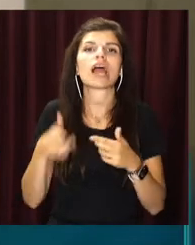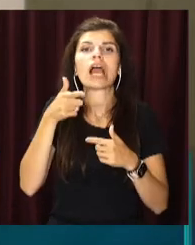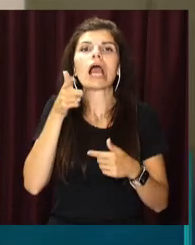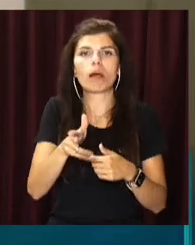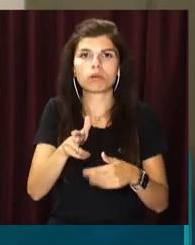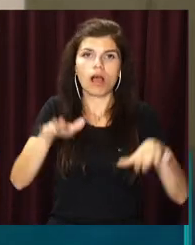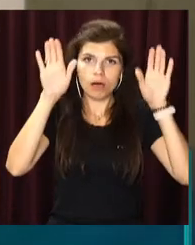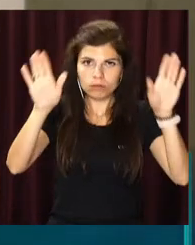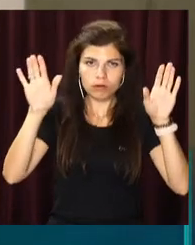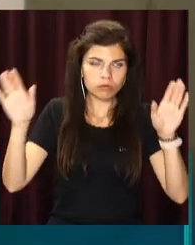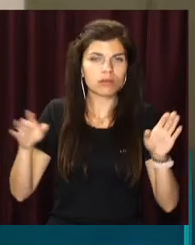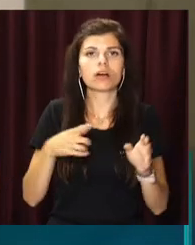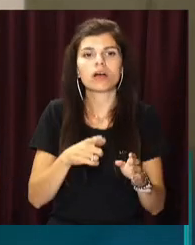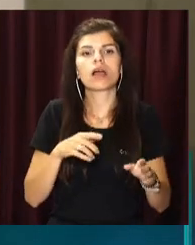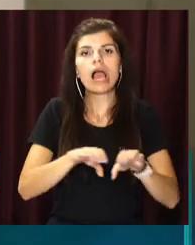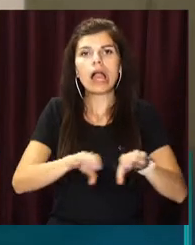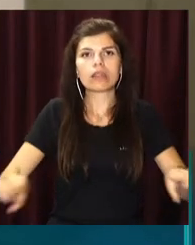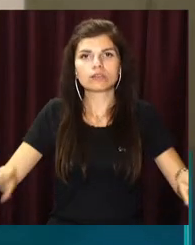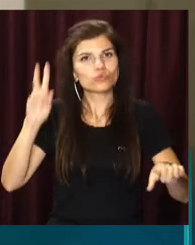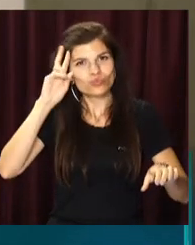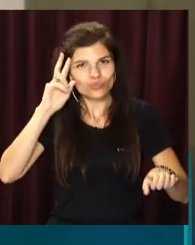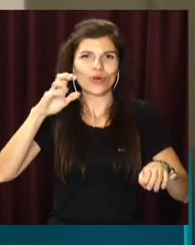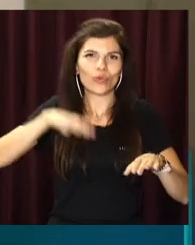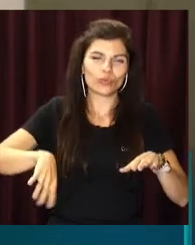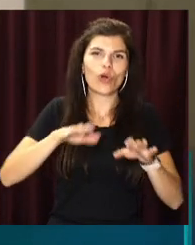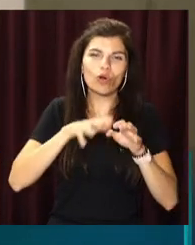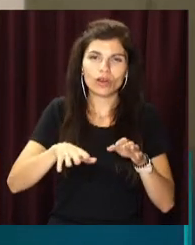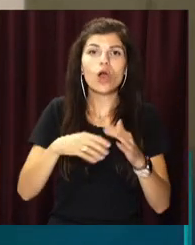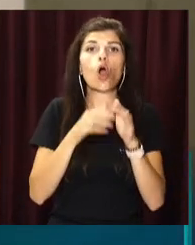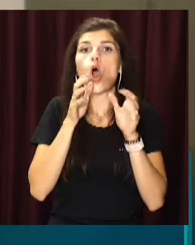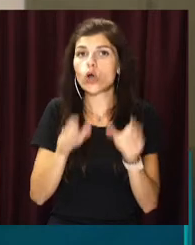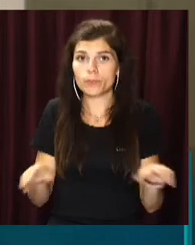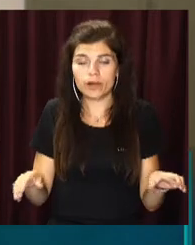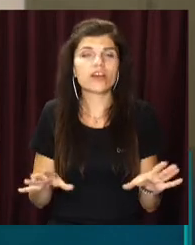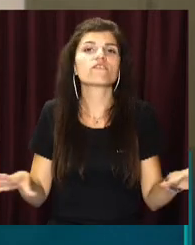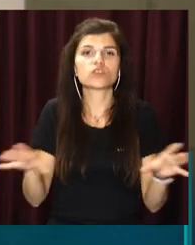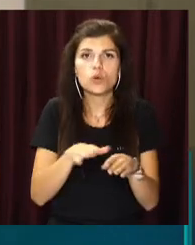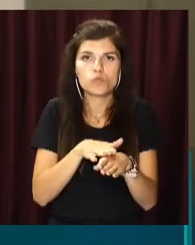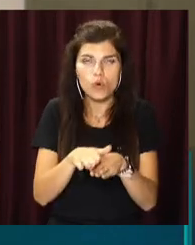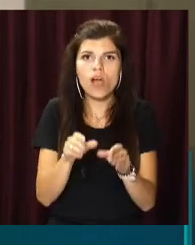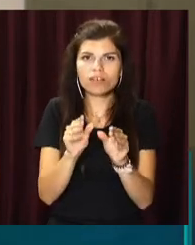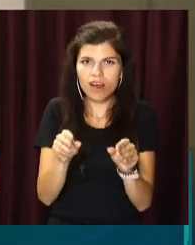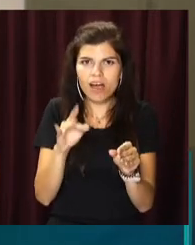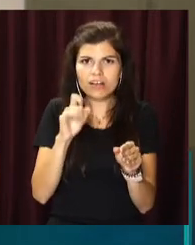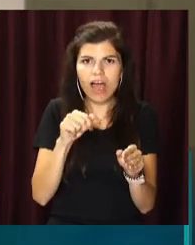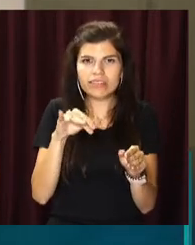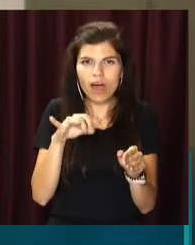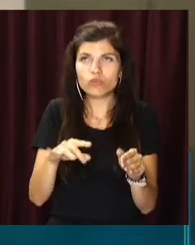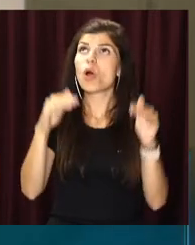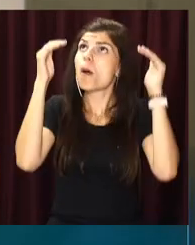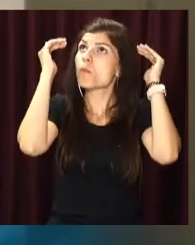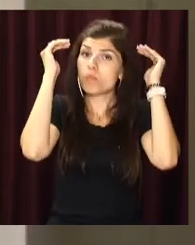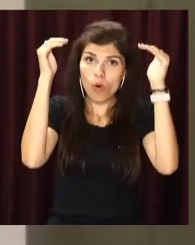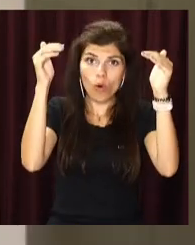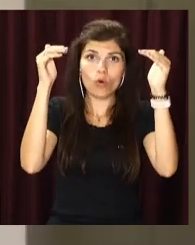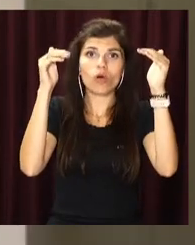гіпсокартоном, заміняється каналізація, отоплення. Повністю радіатори, все. Потолки